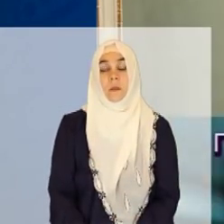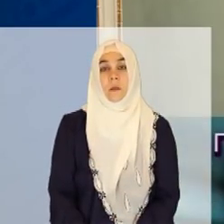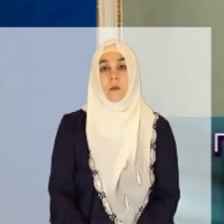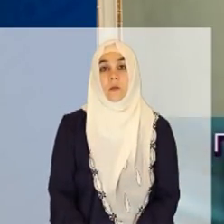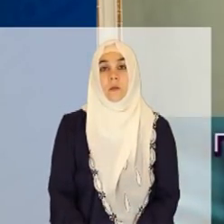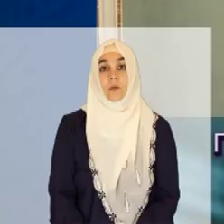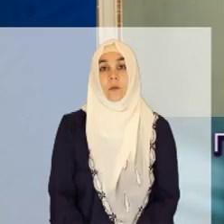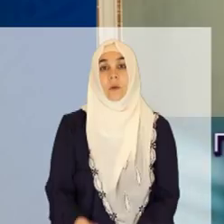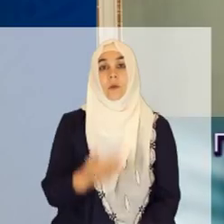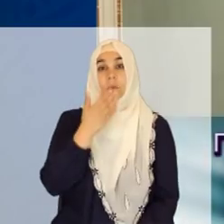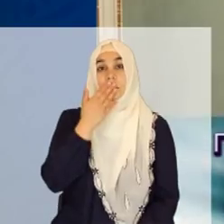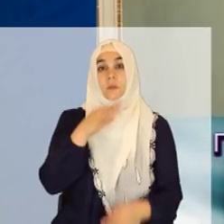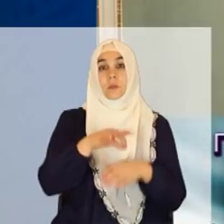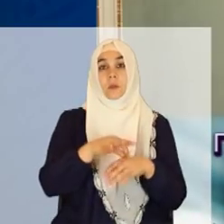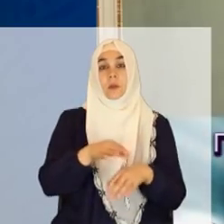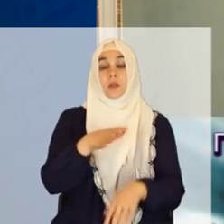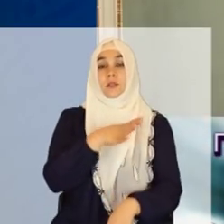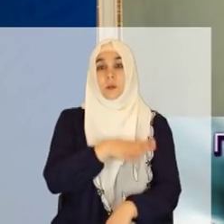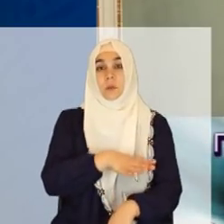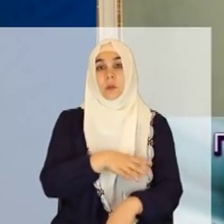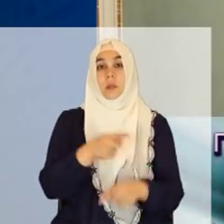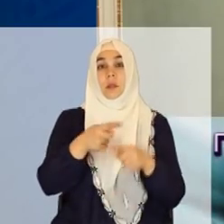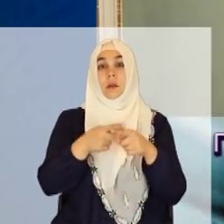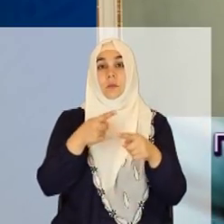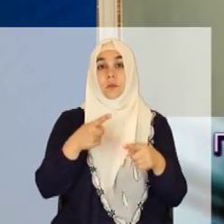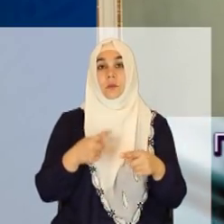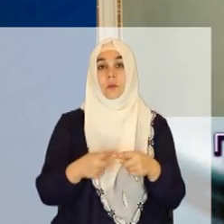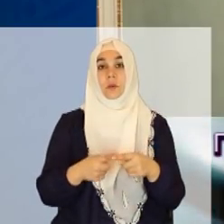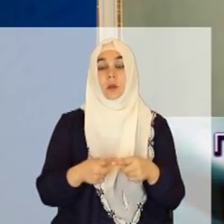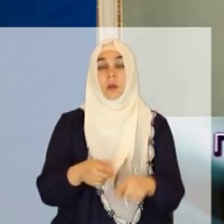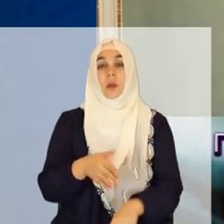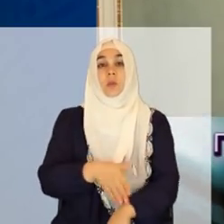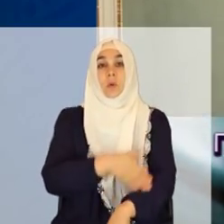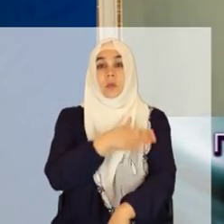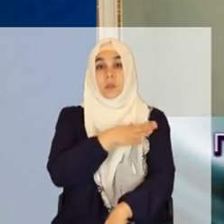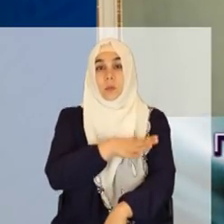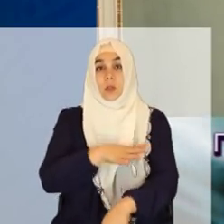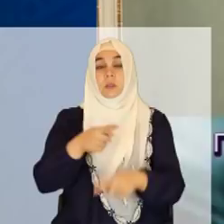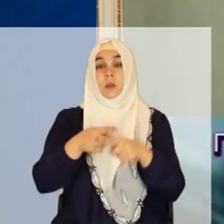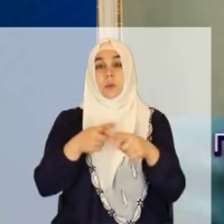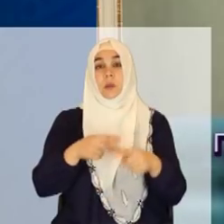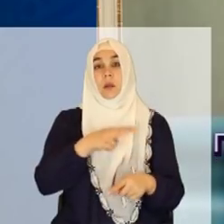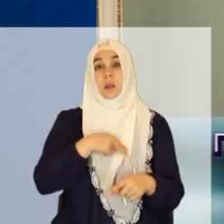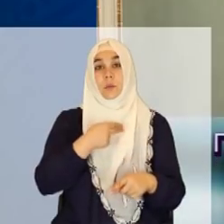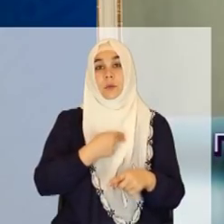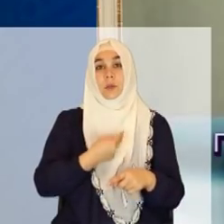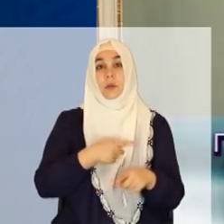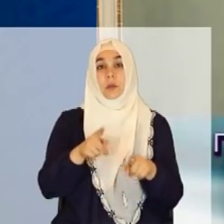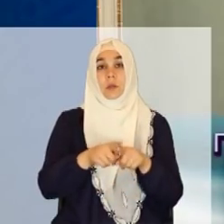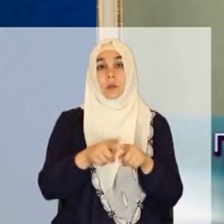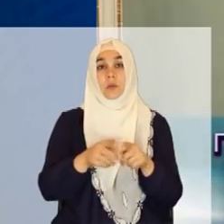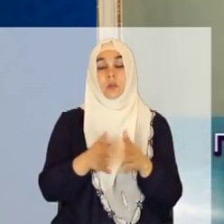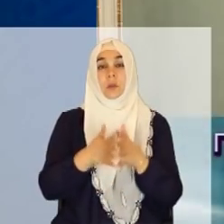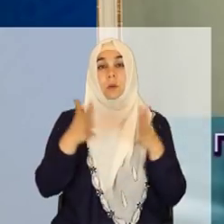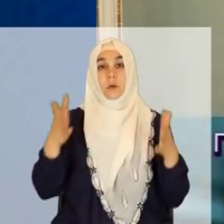deydilar. Roza sabrni yarimidir. Sabr esa qalb maqomatlaridan